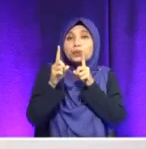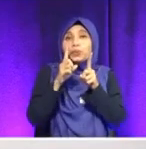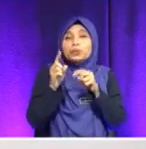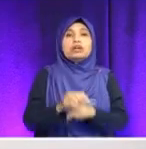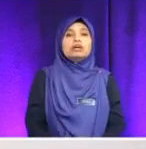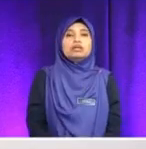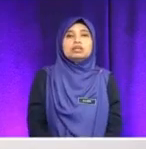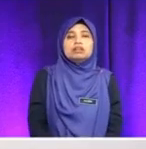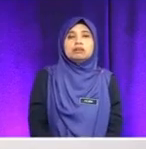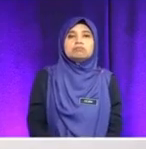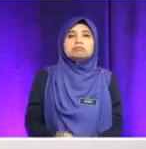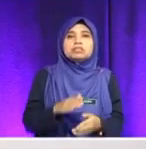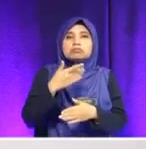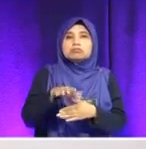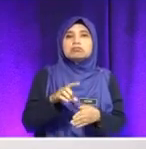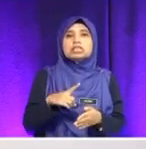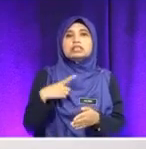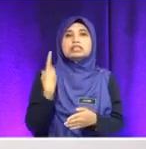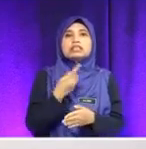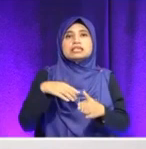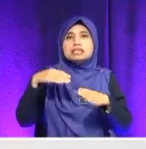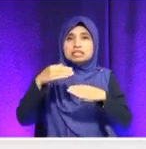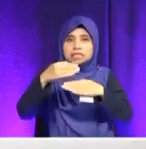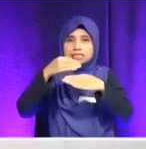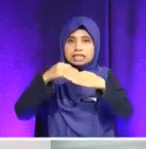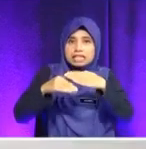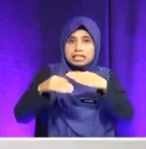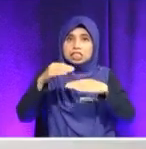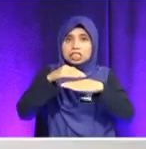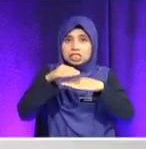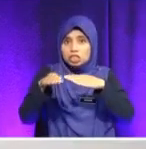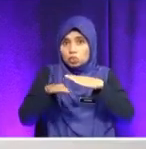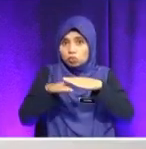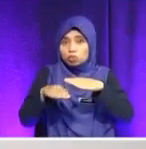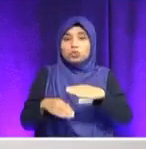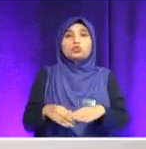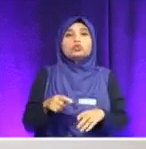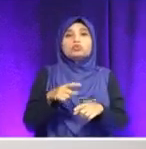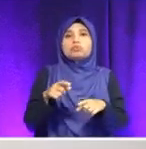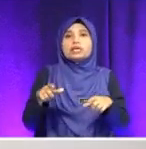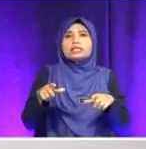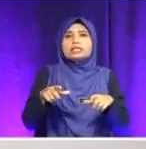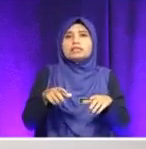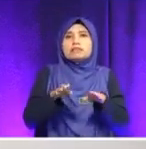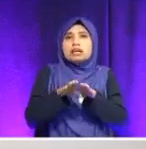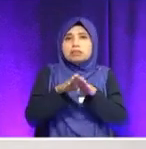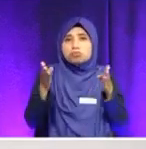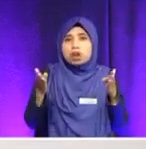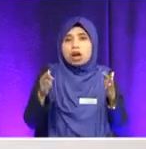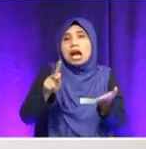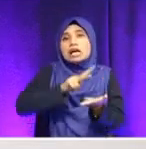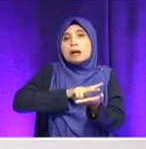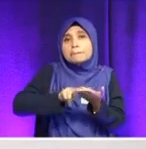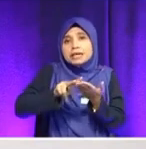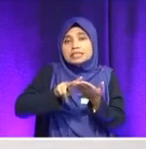Kita cuma selitkan di sini. Oh, selit di hujung. Ya, supaya dia kemas dan terletak. Dia tak adalah terbuka masa kita letakkan